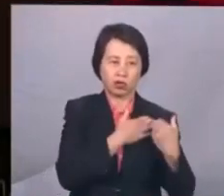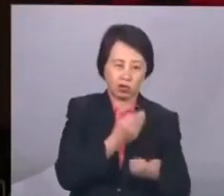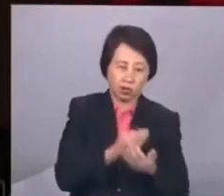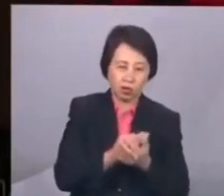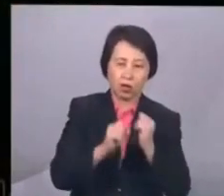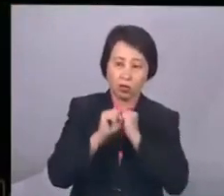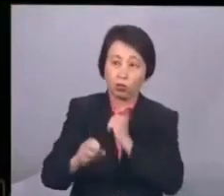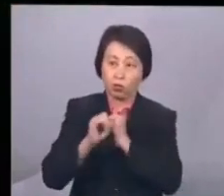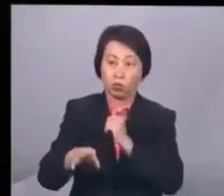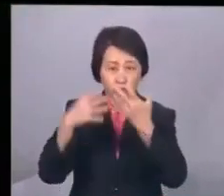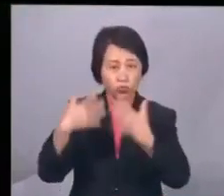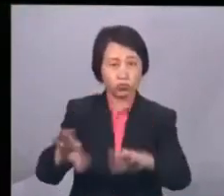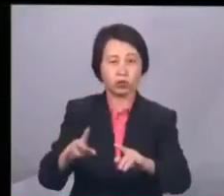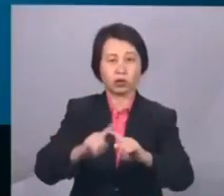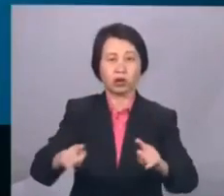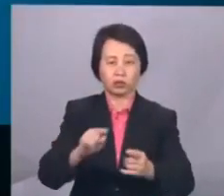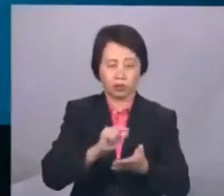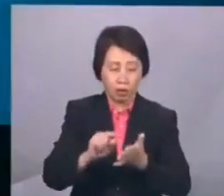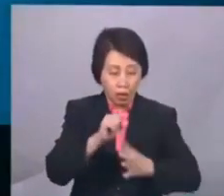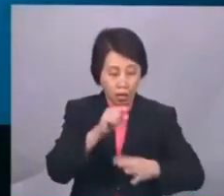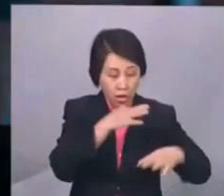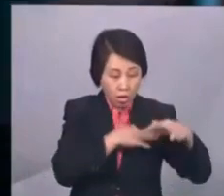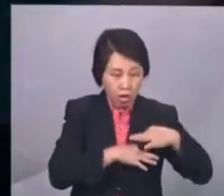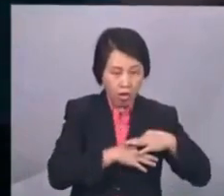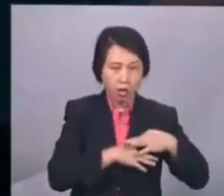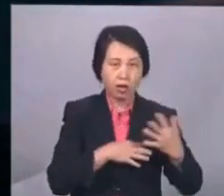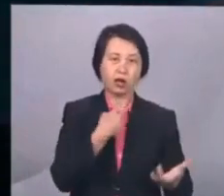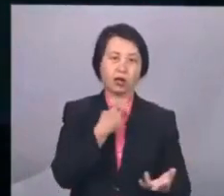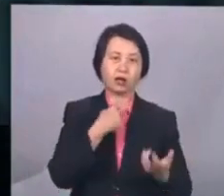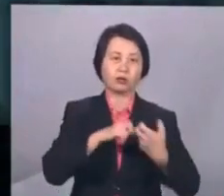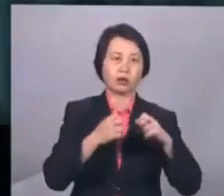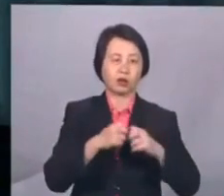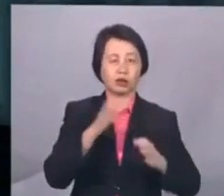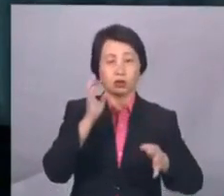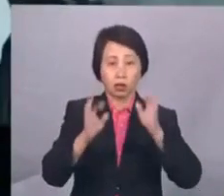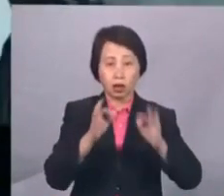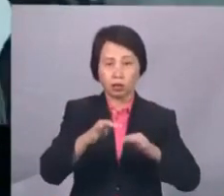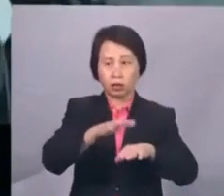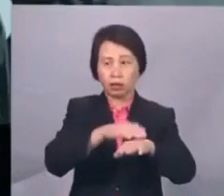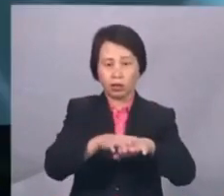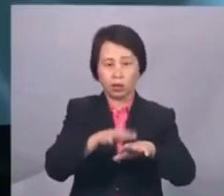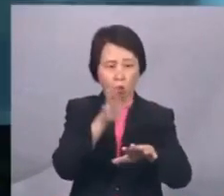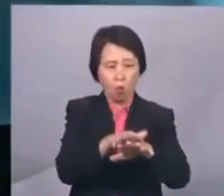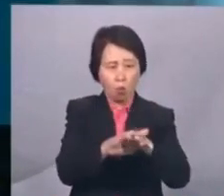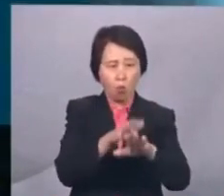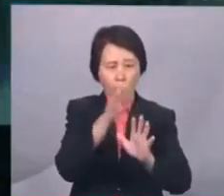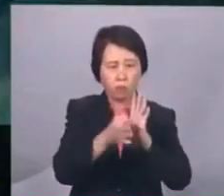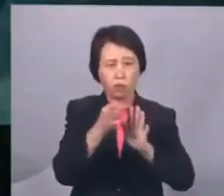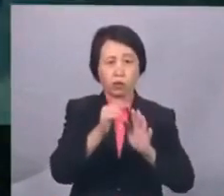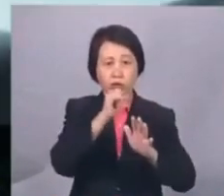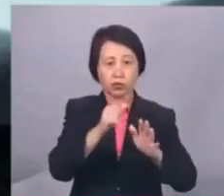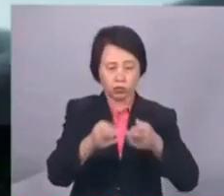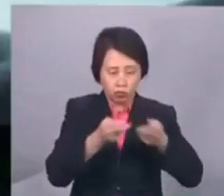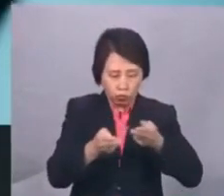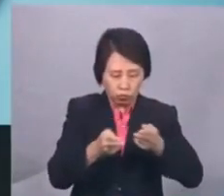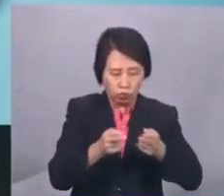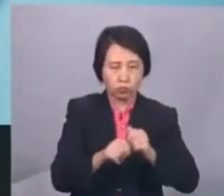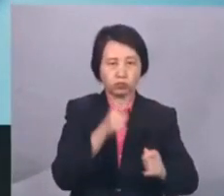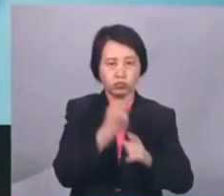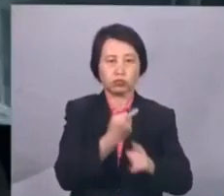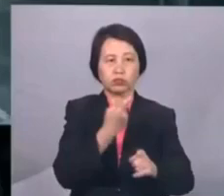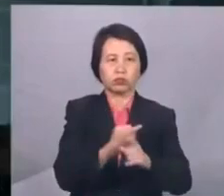modal promosi yang telah dikeluarkan namun pendapatan mereka juga boleh terjejas sekiranya lam bahkan film di negara ini tidak diuruskan